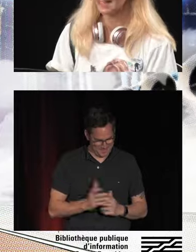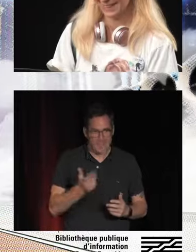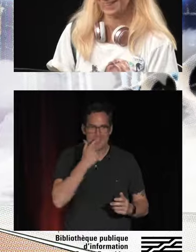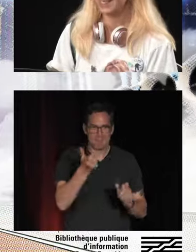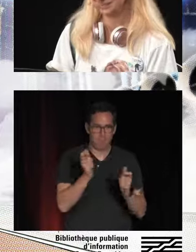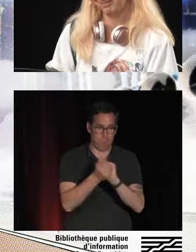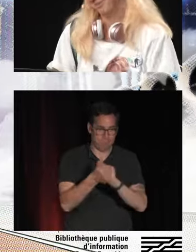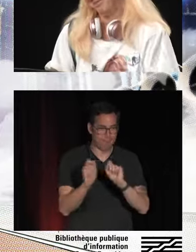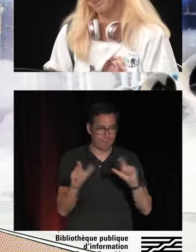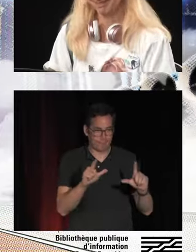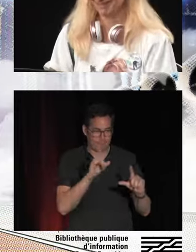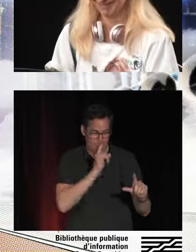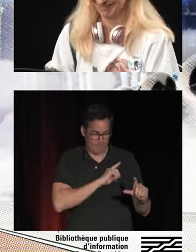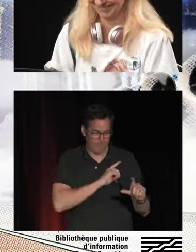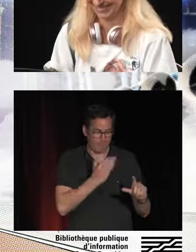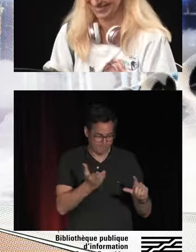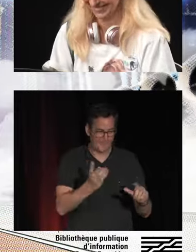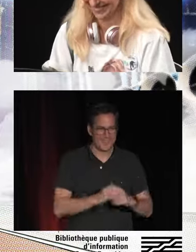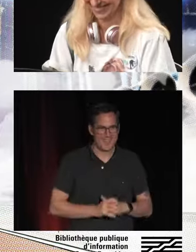Ah ! Voilà !